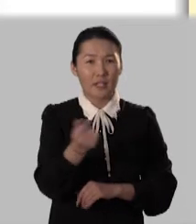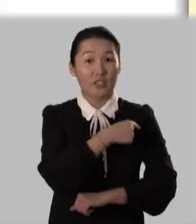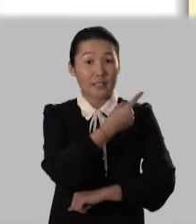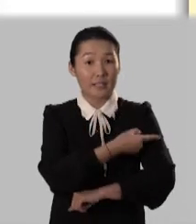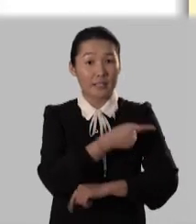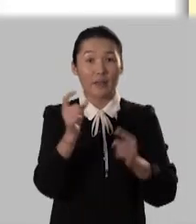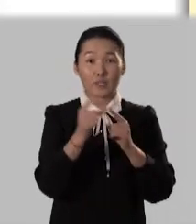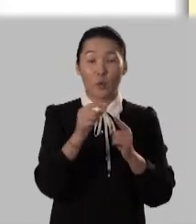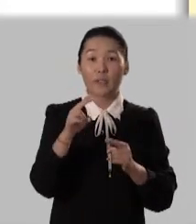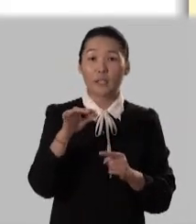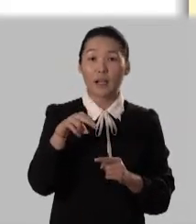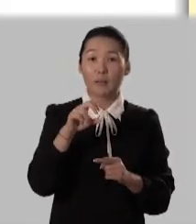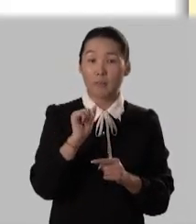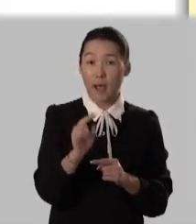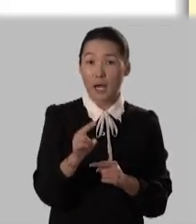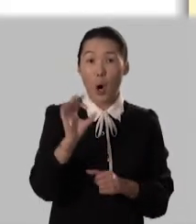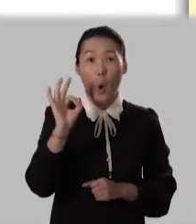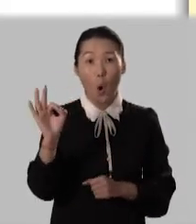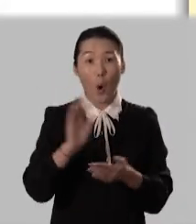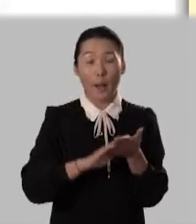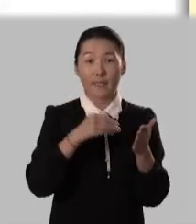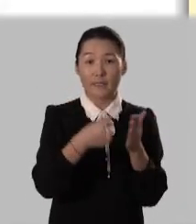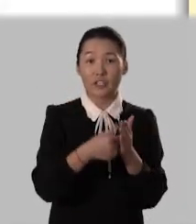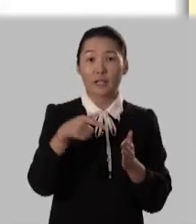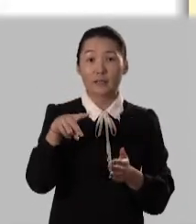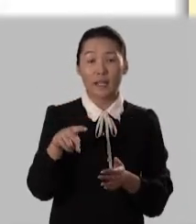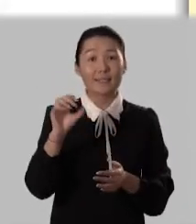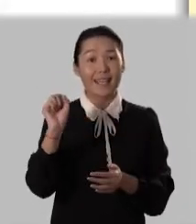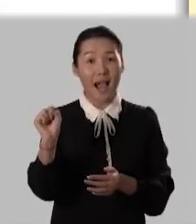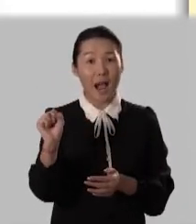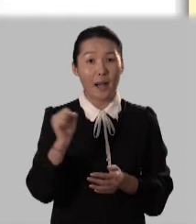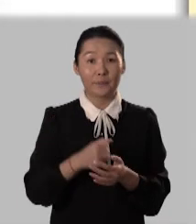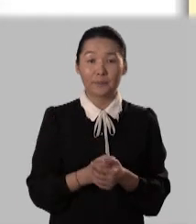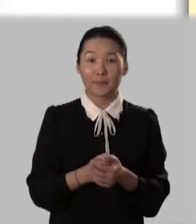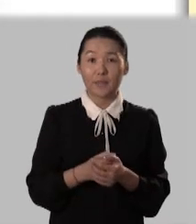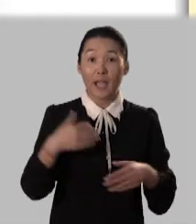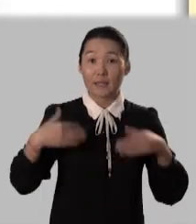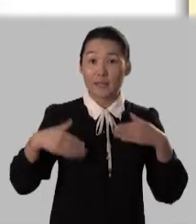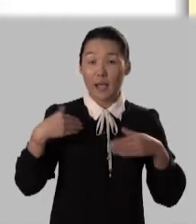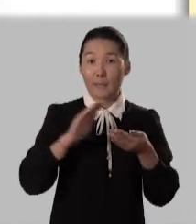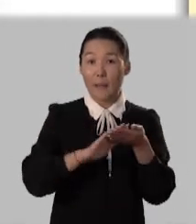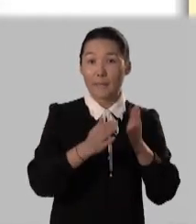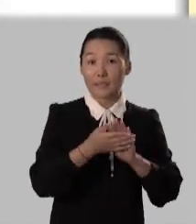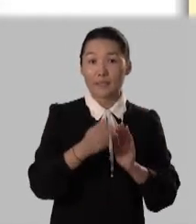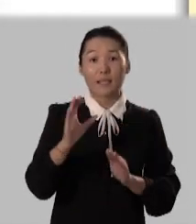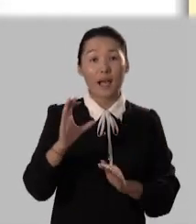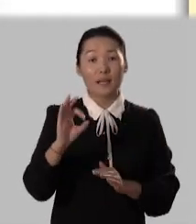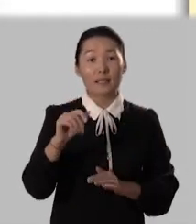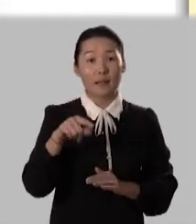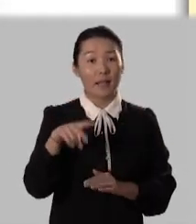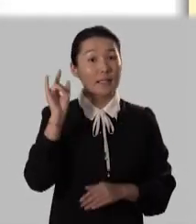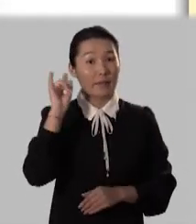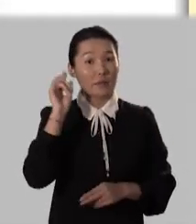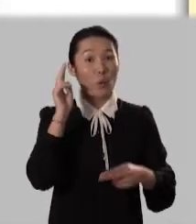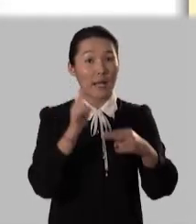колпак буква обозначает классный звук а слабая позиция это согласного звука это конец